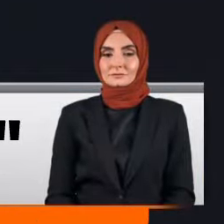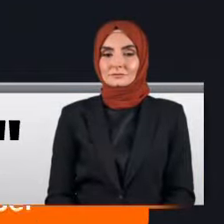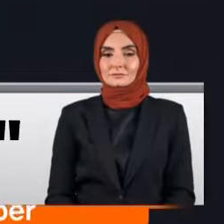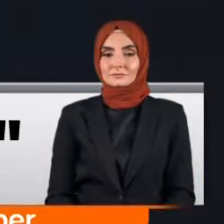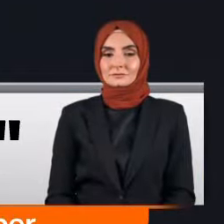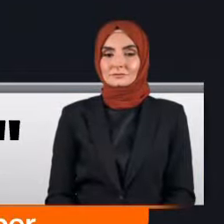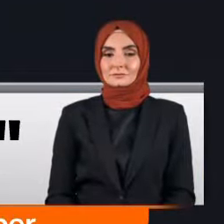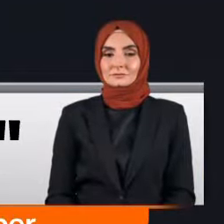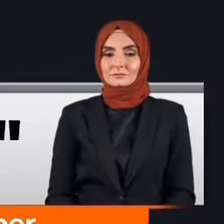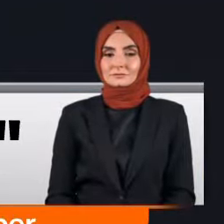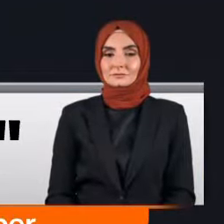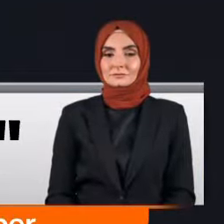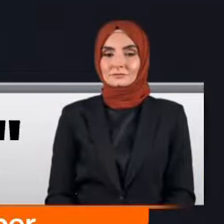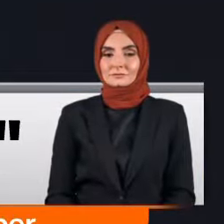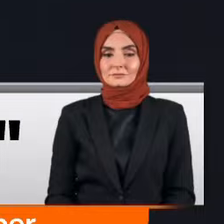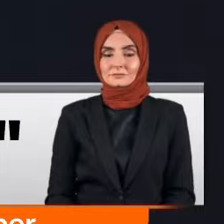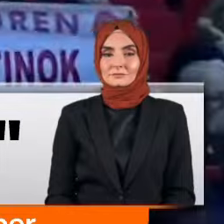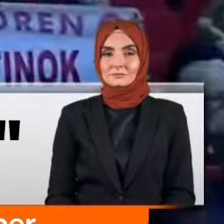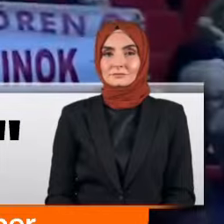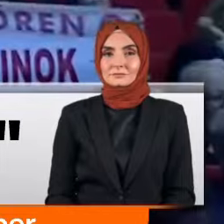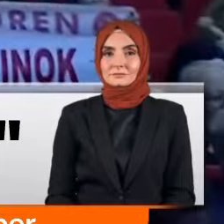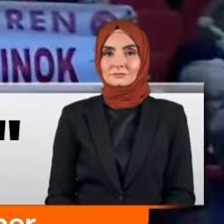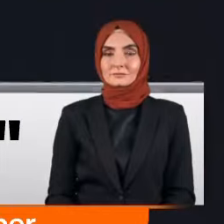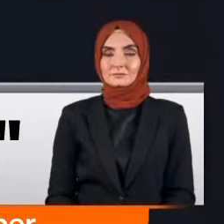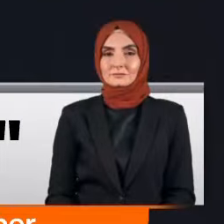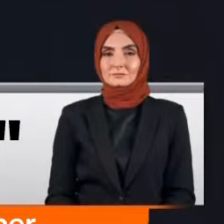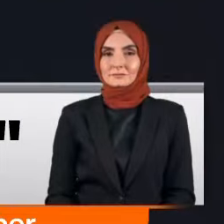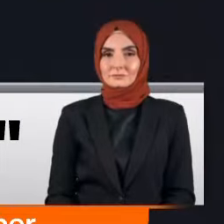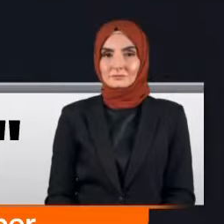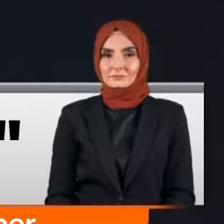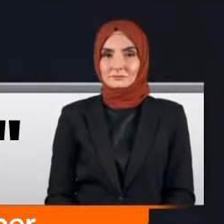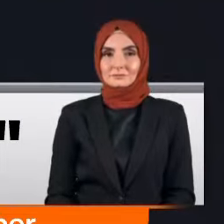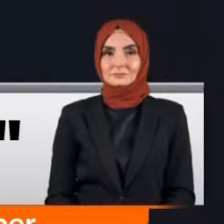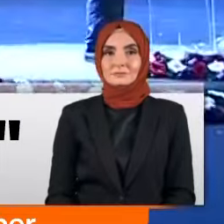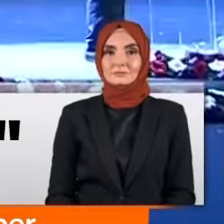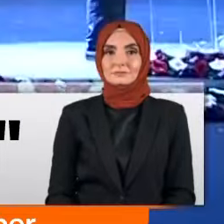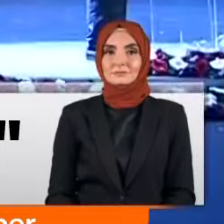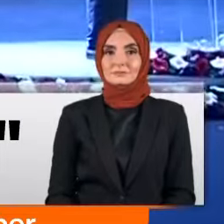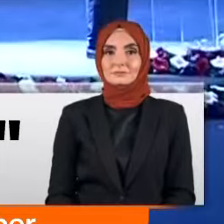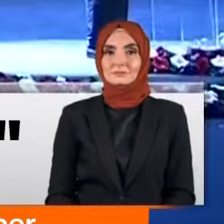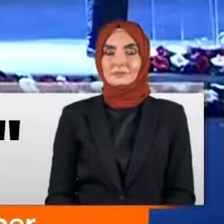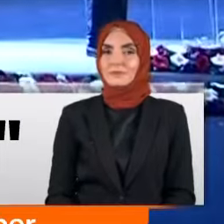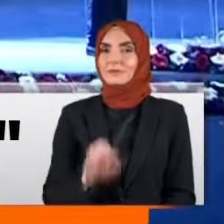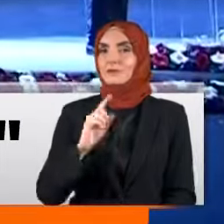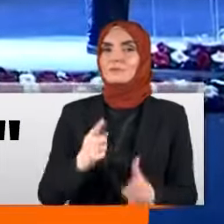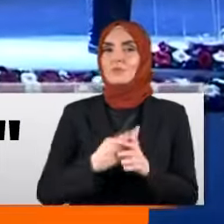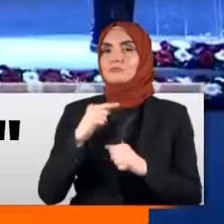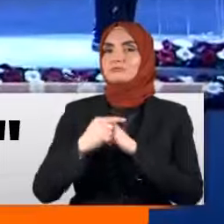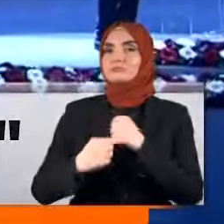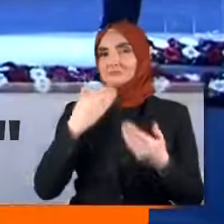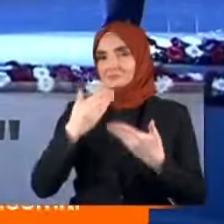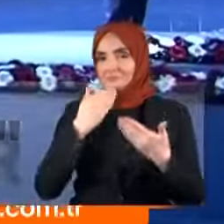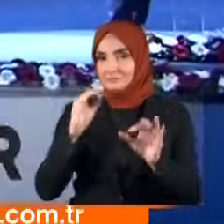belediye çalışanı işten çıkarıldı, mağdur bir duruma bırakıldı. Sıra projelere geldi.